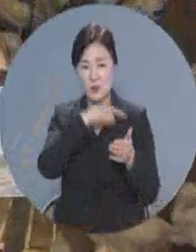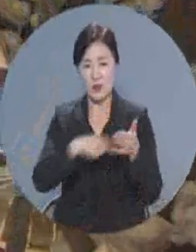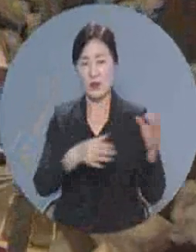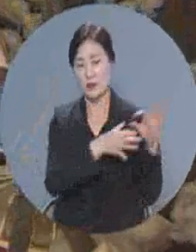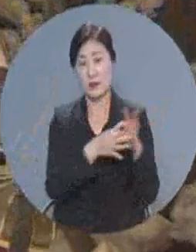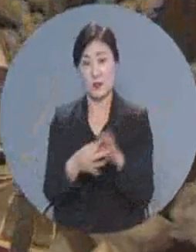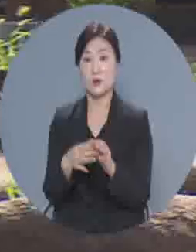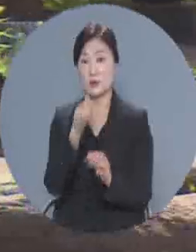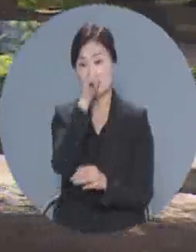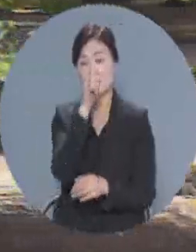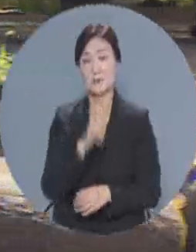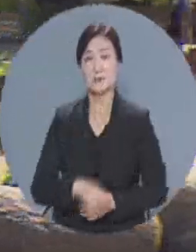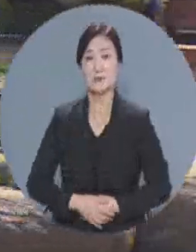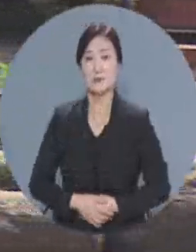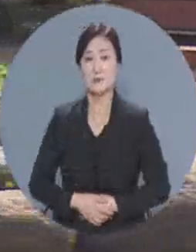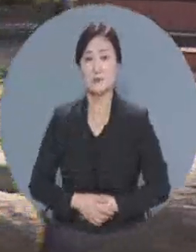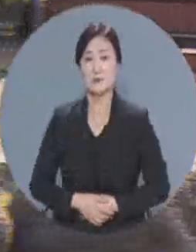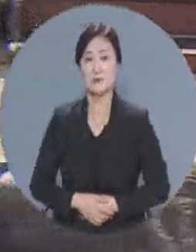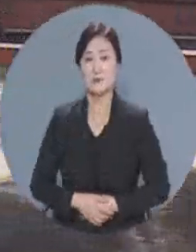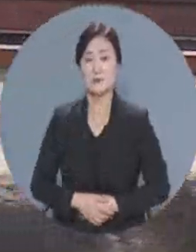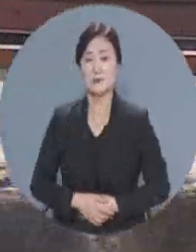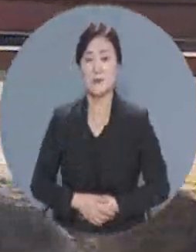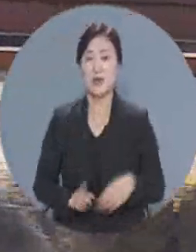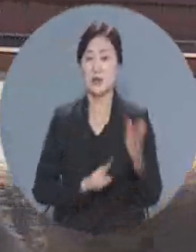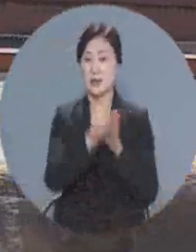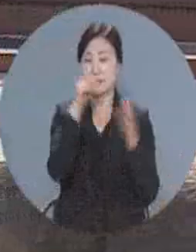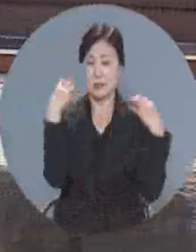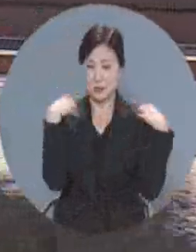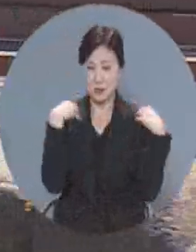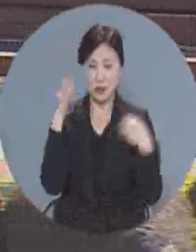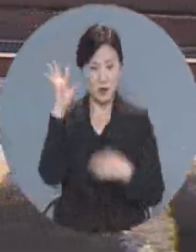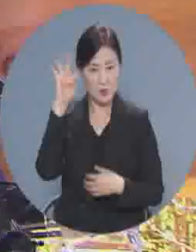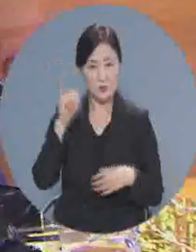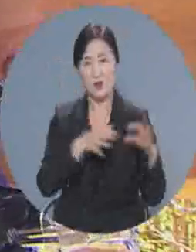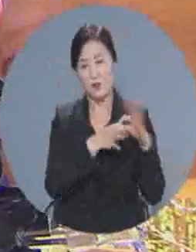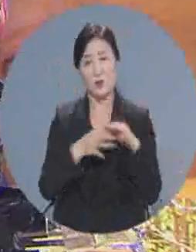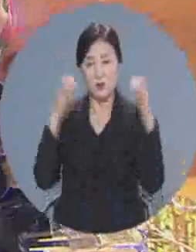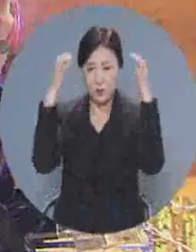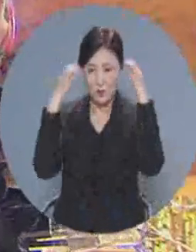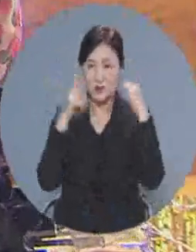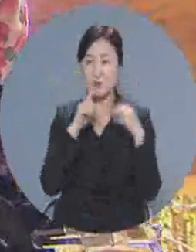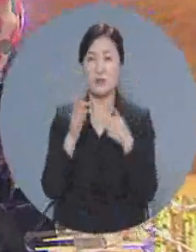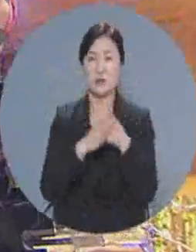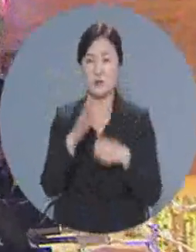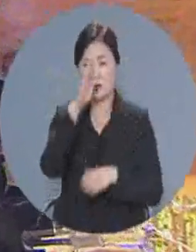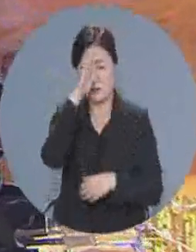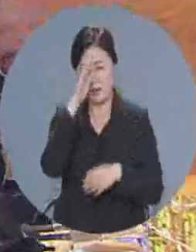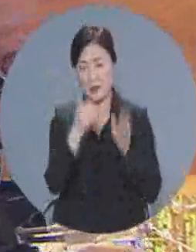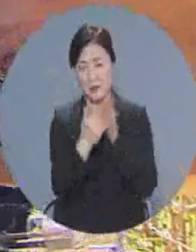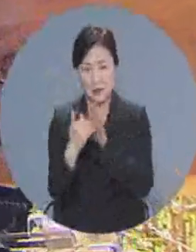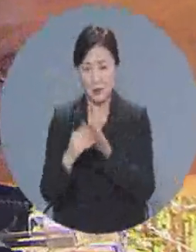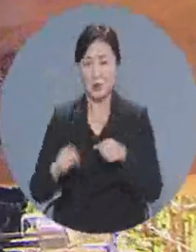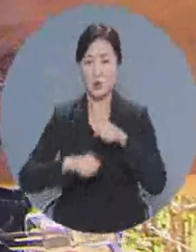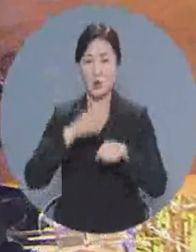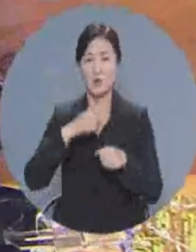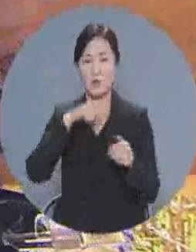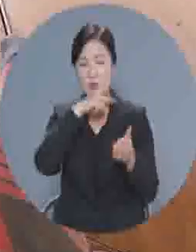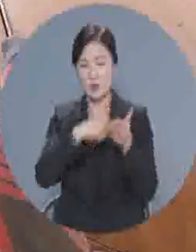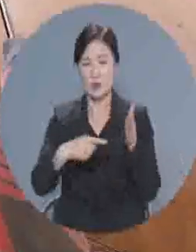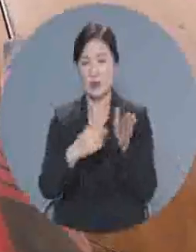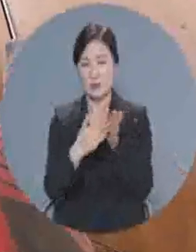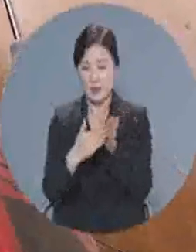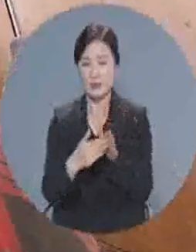있습니다. 기상청은 당분간 더운 날씨가 이어지겠다며 온열질환과 가축 피해에 각별히 유의할